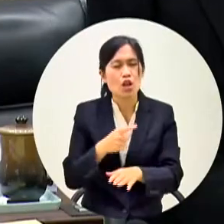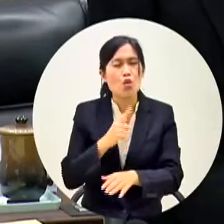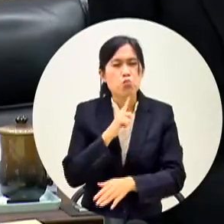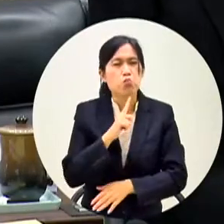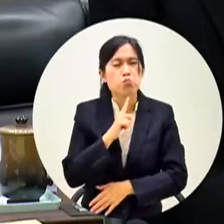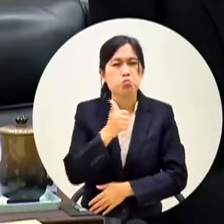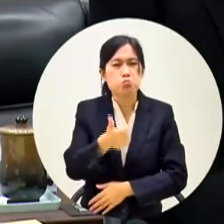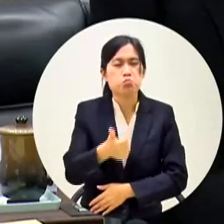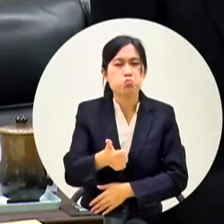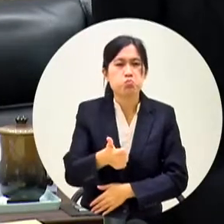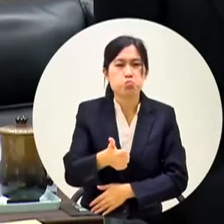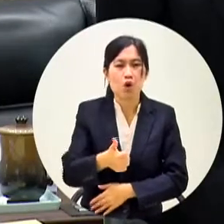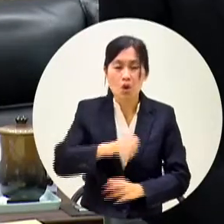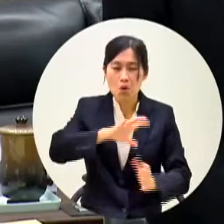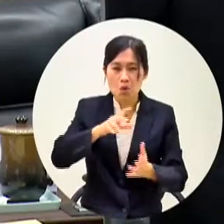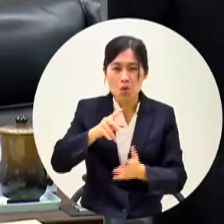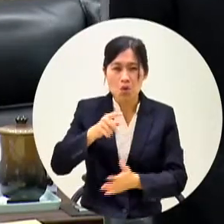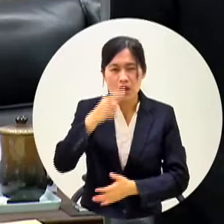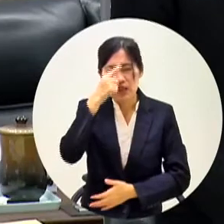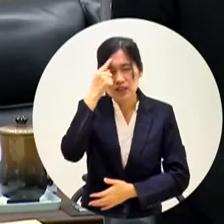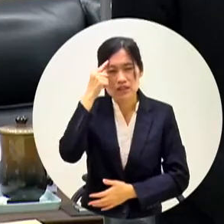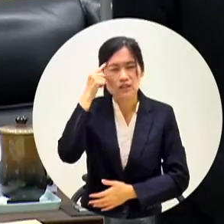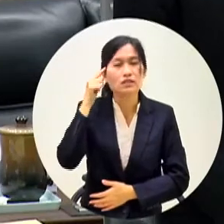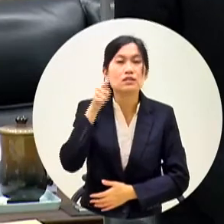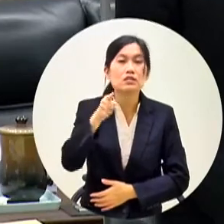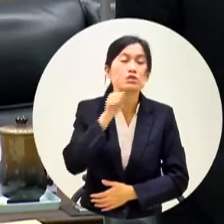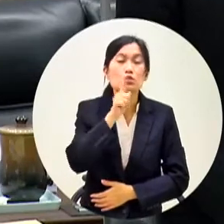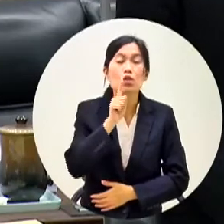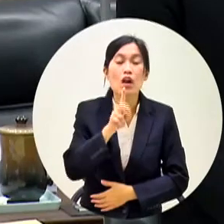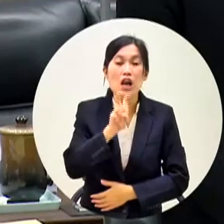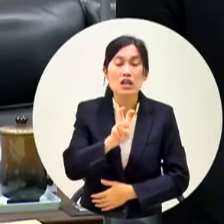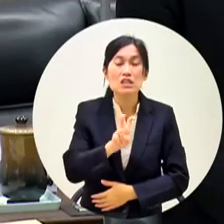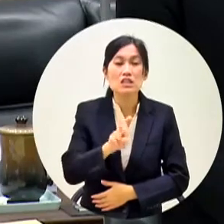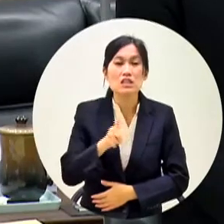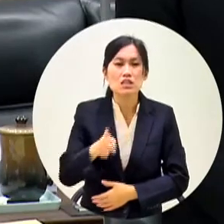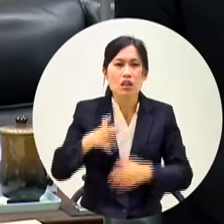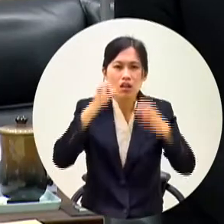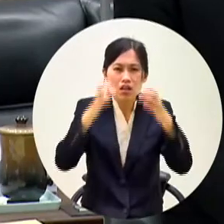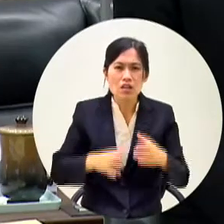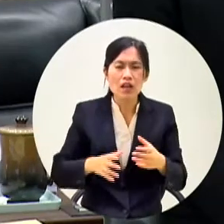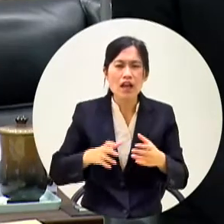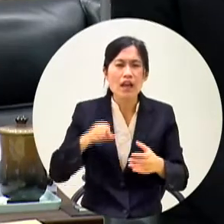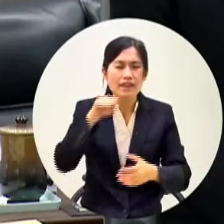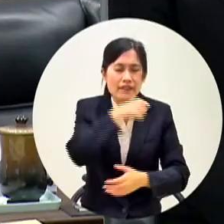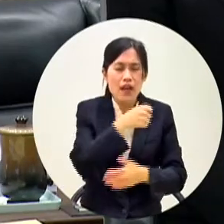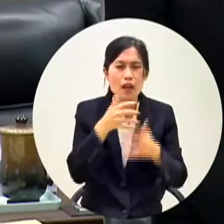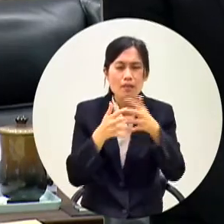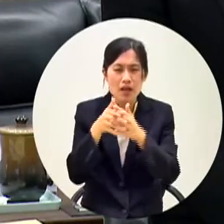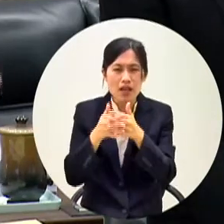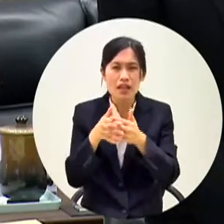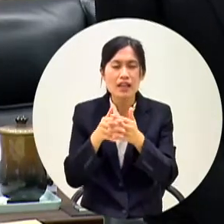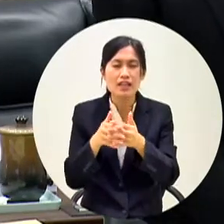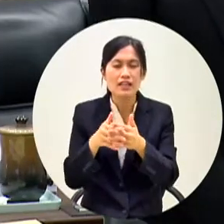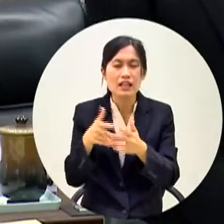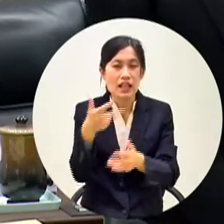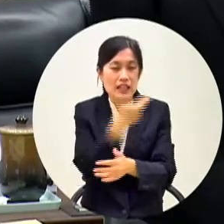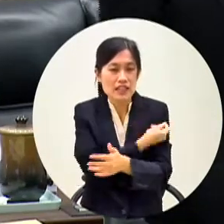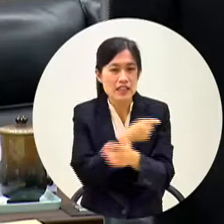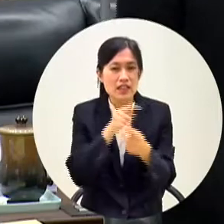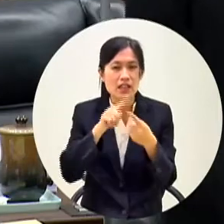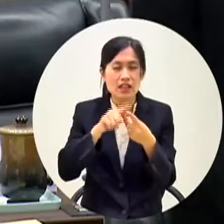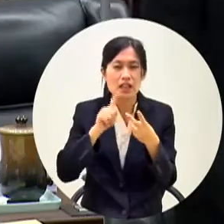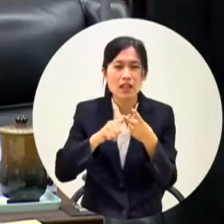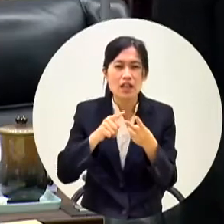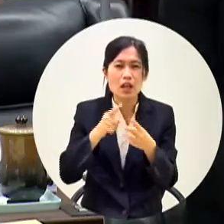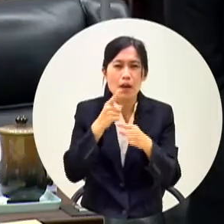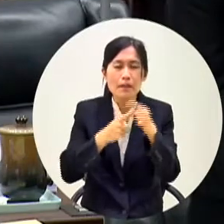别提到就是说20日即将要进行台美经济对话，即将针对的就是台美双方疫苗、药物、试剂、高阶半导体